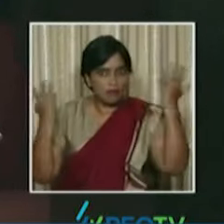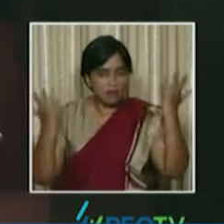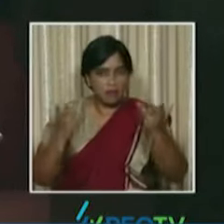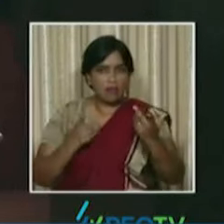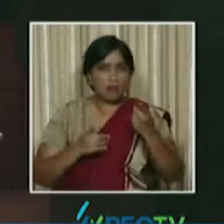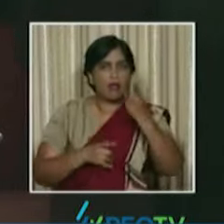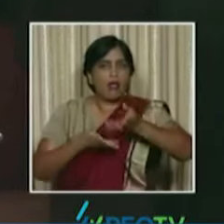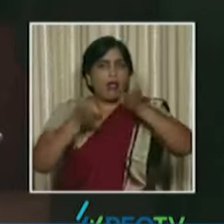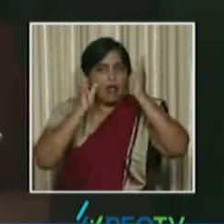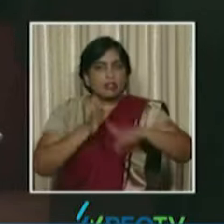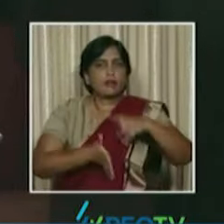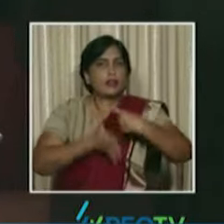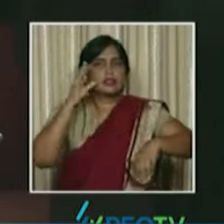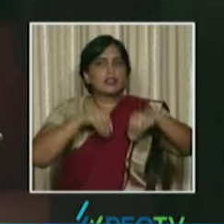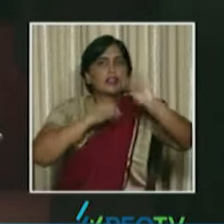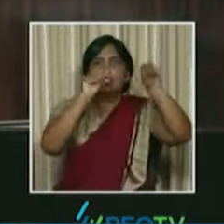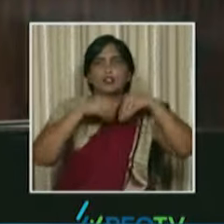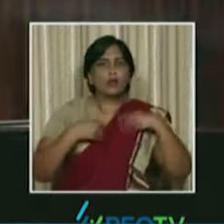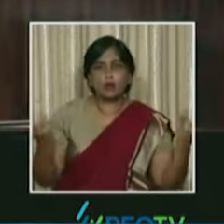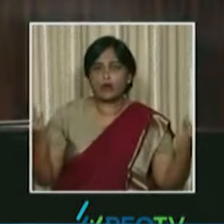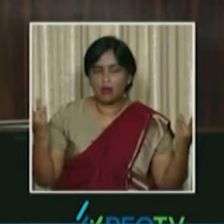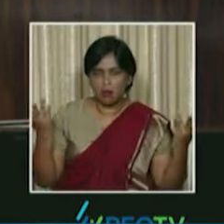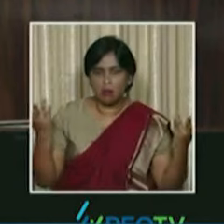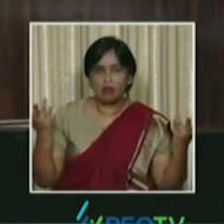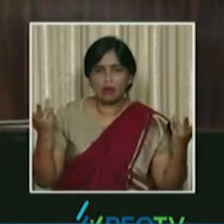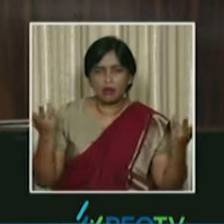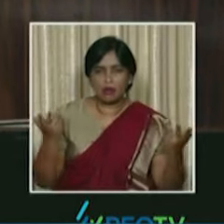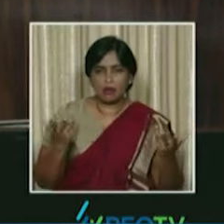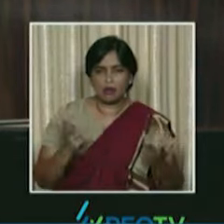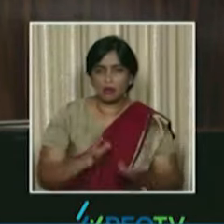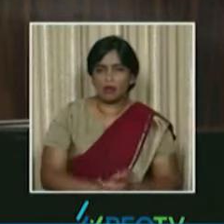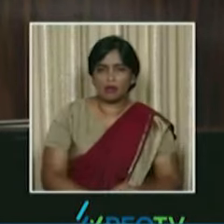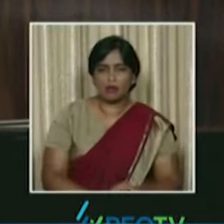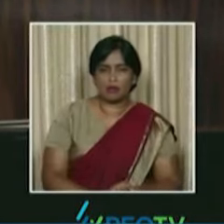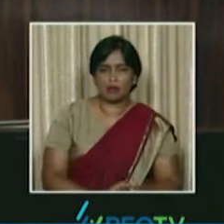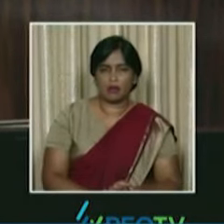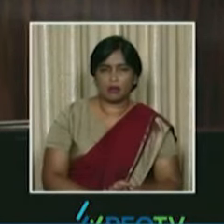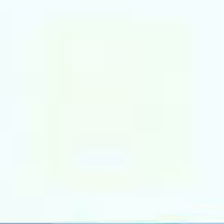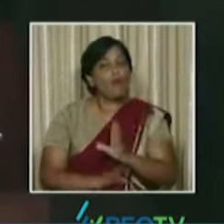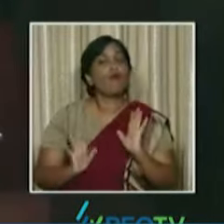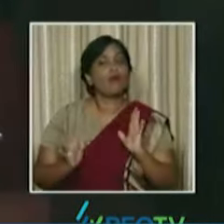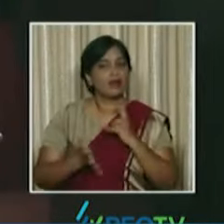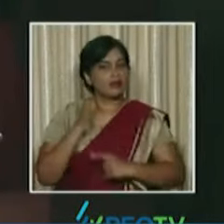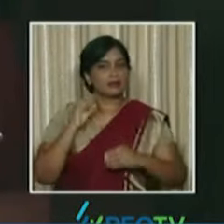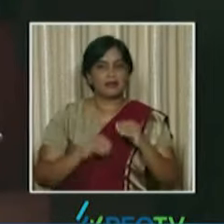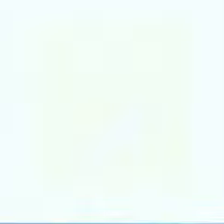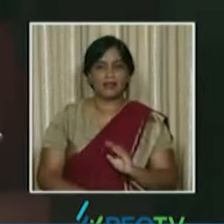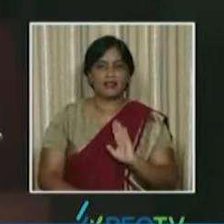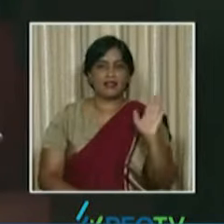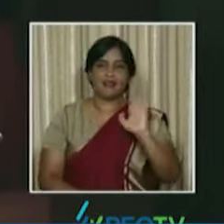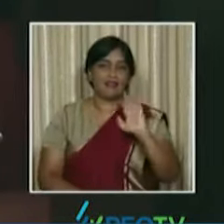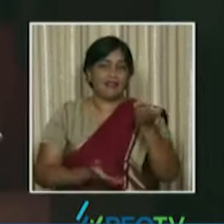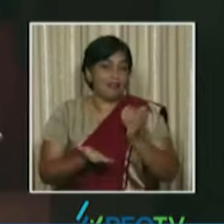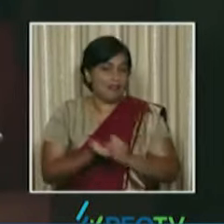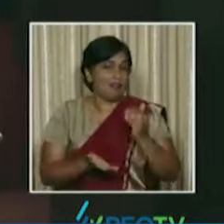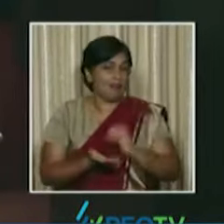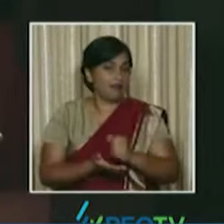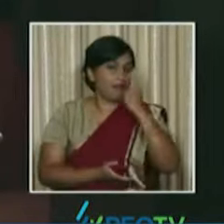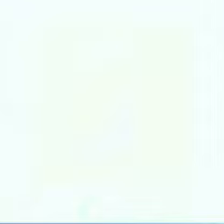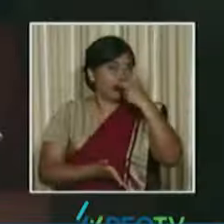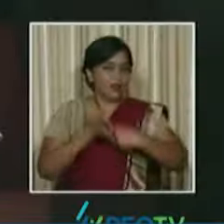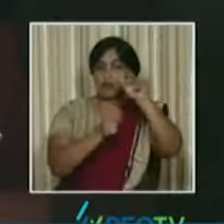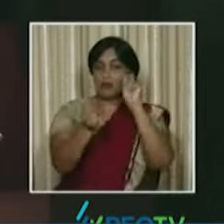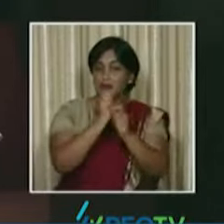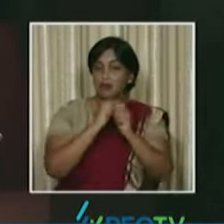අපිට අවසාන වෝට් එකක් දුන්නේ නැහැ. වෝට් එකක් දෙන්න නම් දෙපැත්තම එකඟ වෙන්න ඕනේ ඒ වෙලාවේ. ඔබතුමා අවස්ථා ගණනාවකදී වෝට් එක